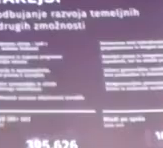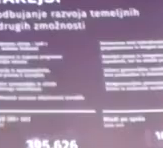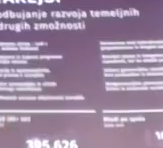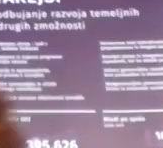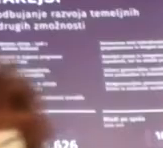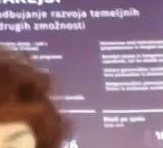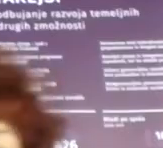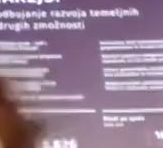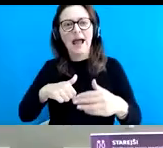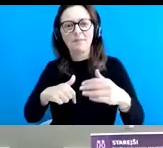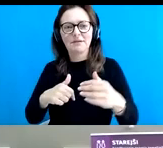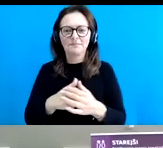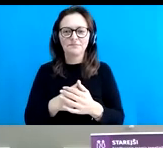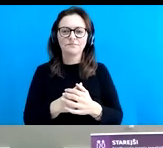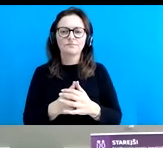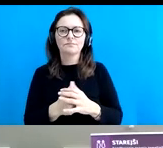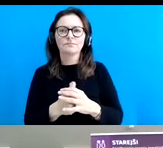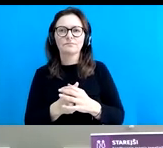nami.